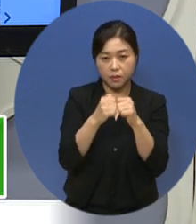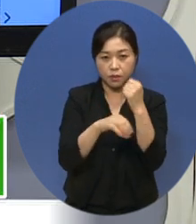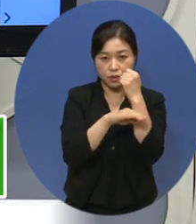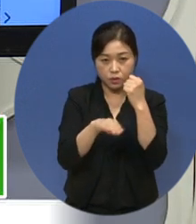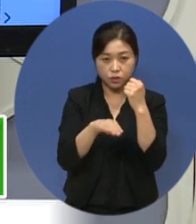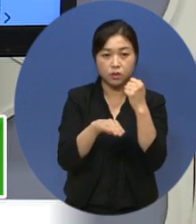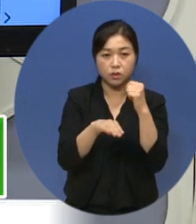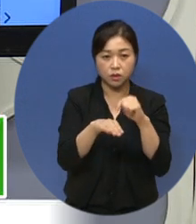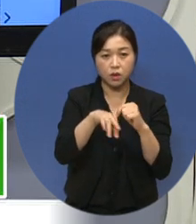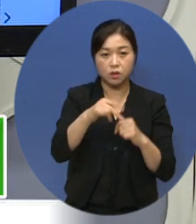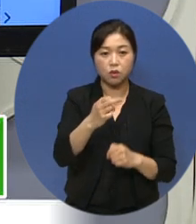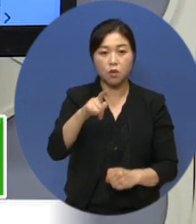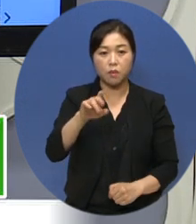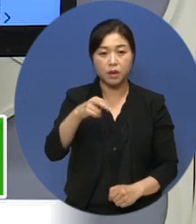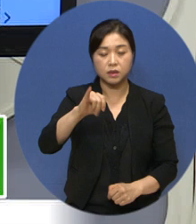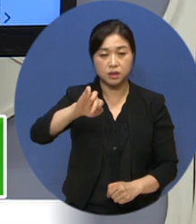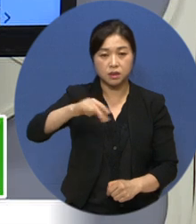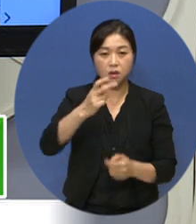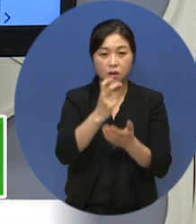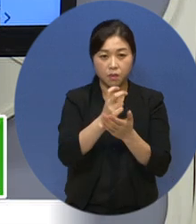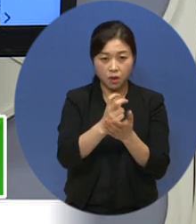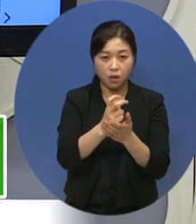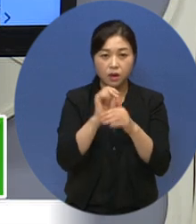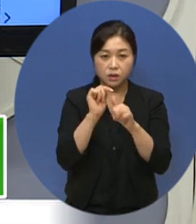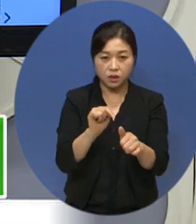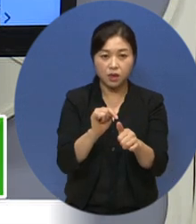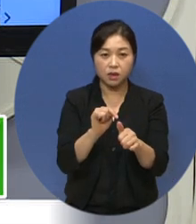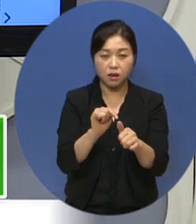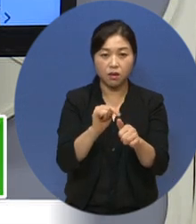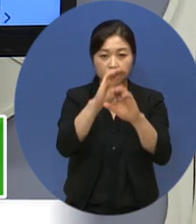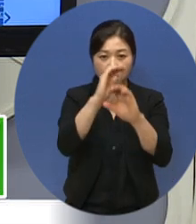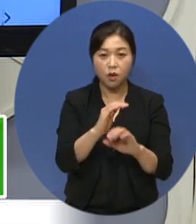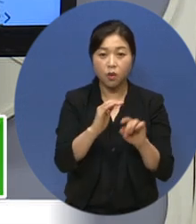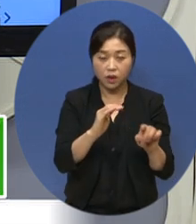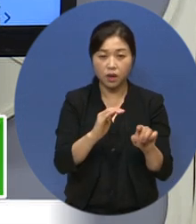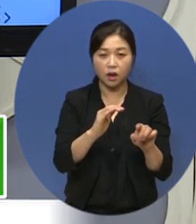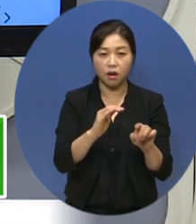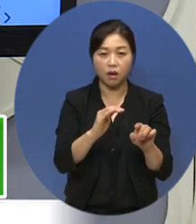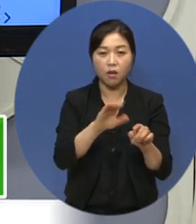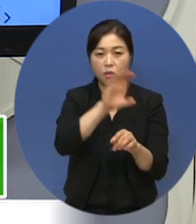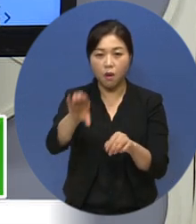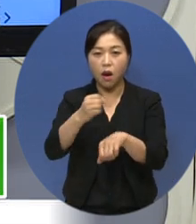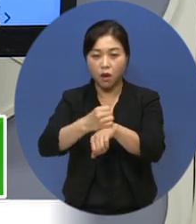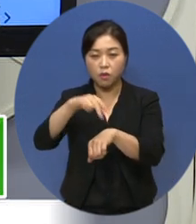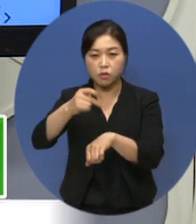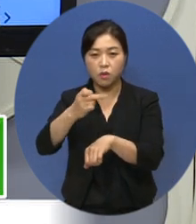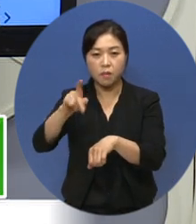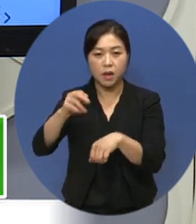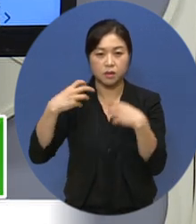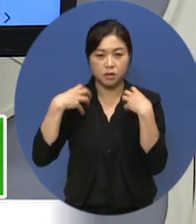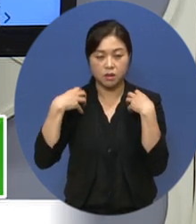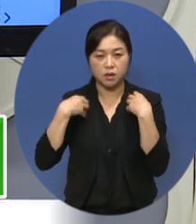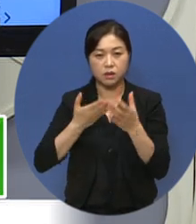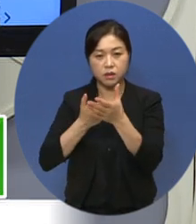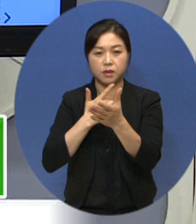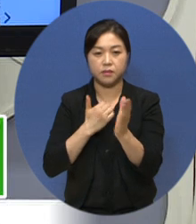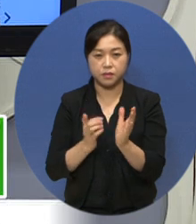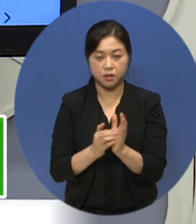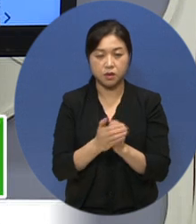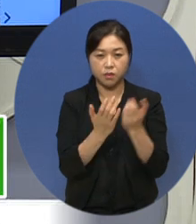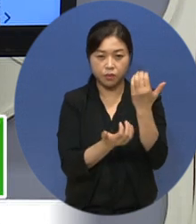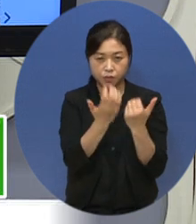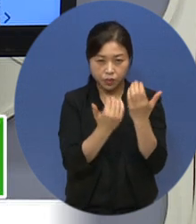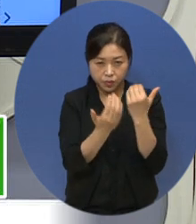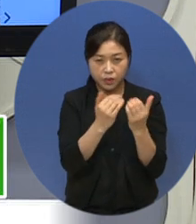기준을 소방시설 법 시행령에 마련하도록 소방 청의 권고했습니다 이밖에도 화재가 발생했을